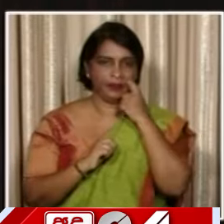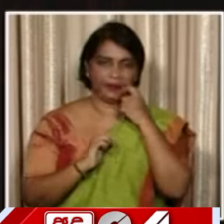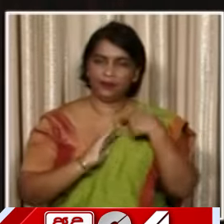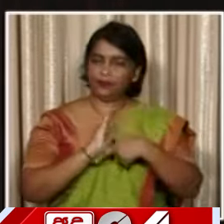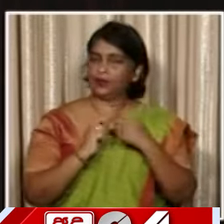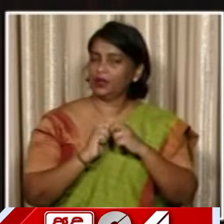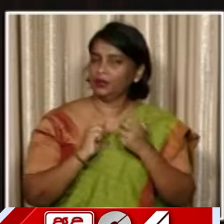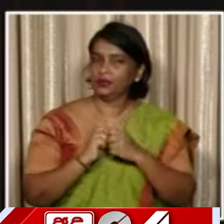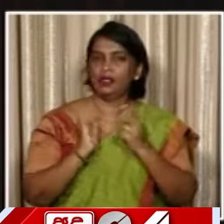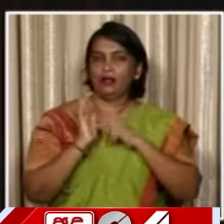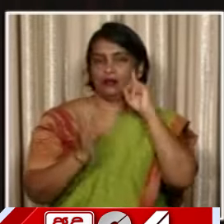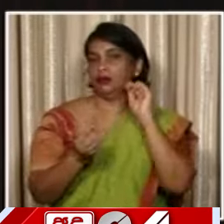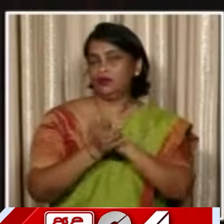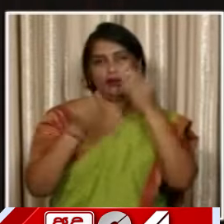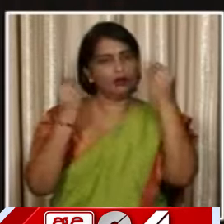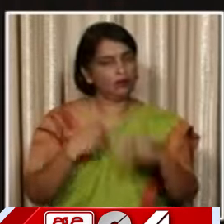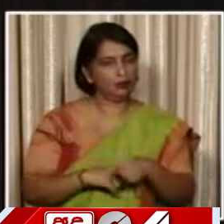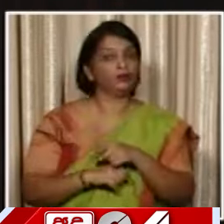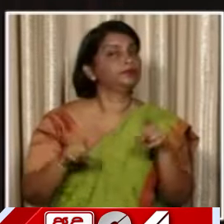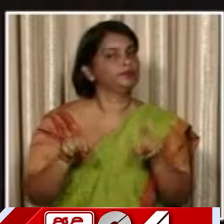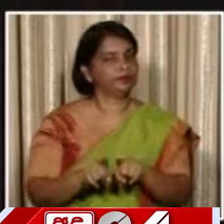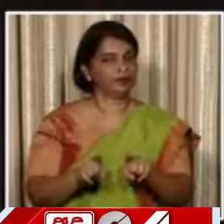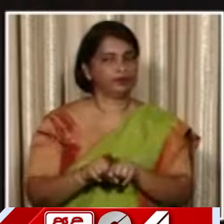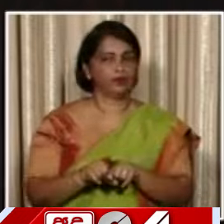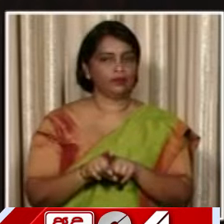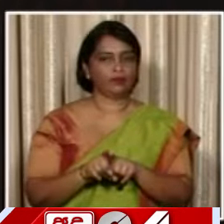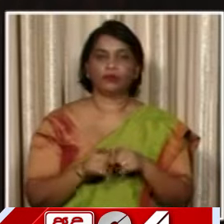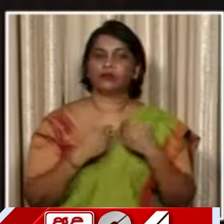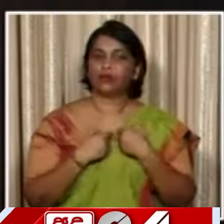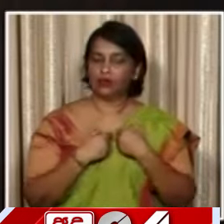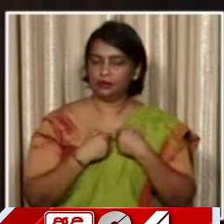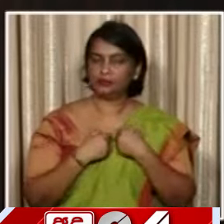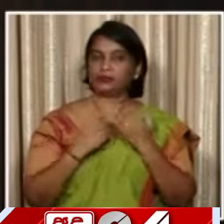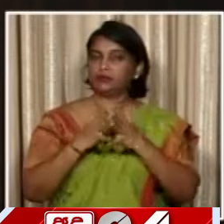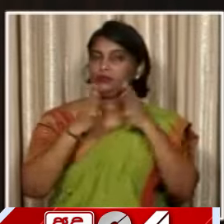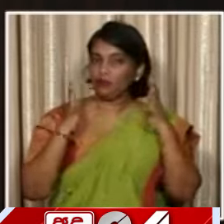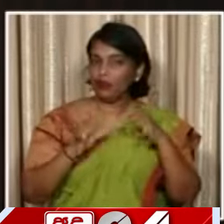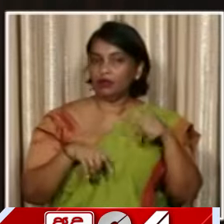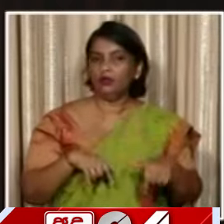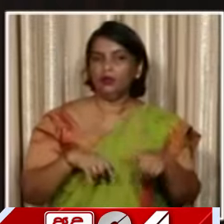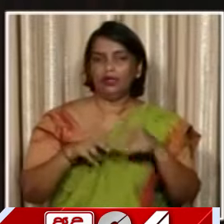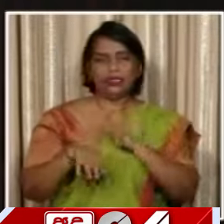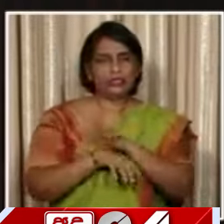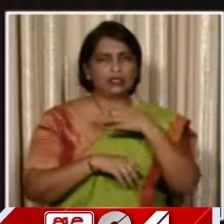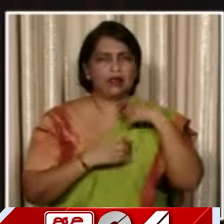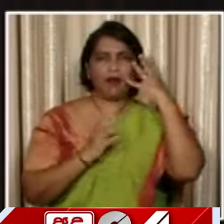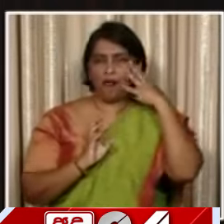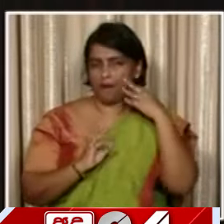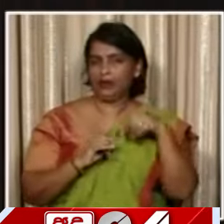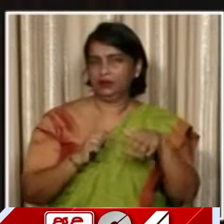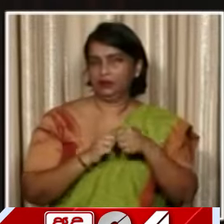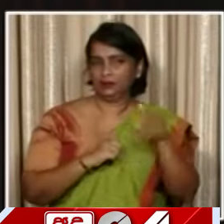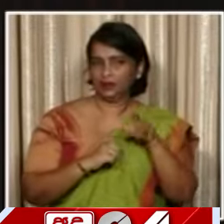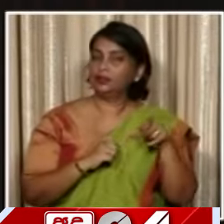වුණා, ජාතික ආරක්ෂාව බිඳ වැටුණා. ඒවගේම අපි ගොඩක් අයට දැන් මෙන්න මේ සිද්ධිය අමතක කරන්න ගොඩක් උත්සාහ